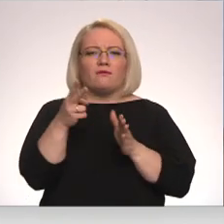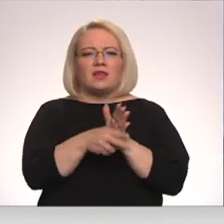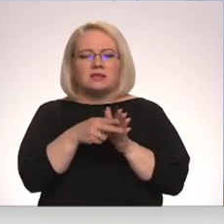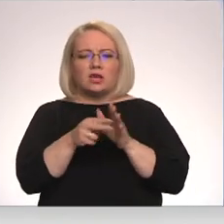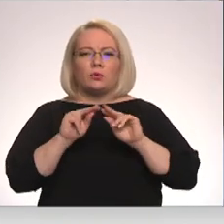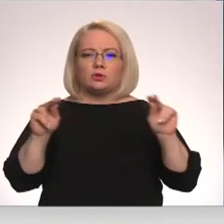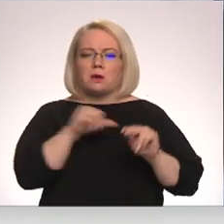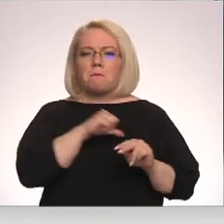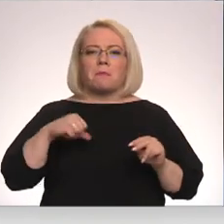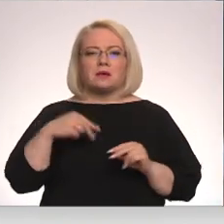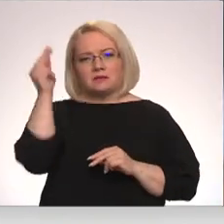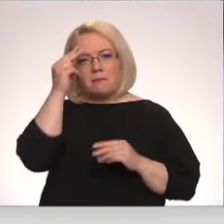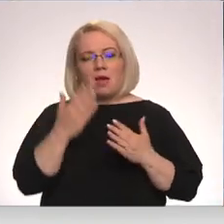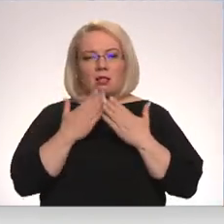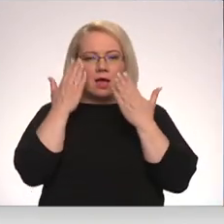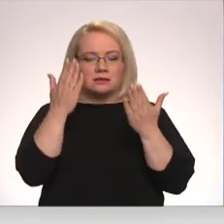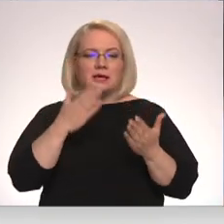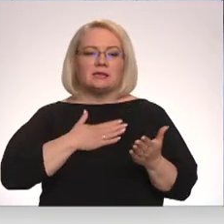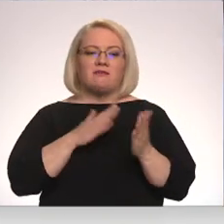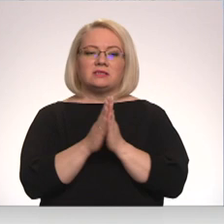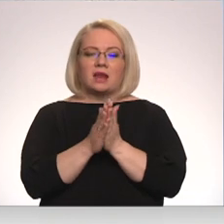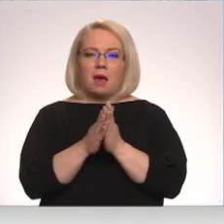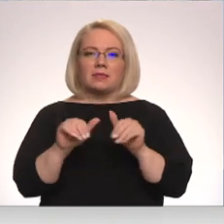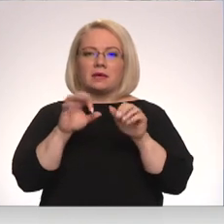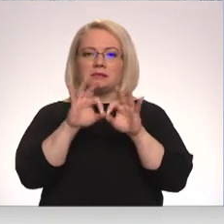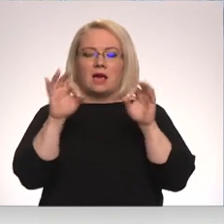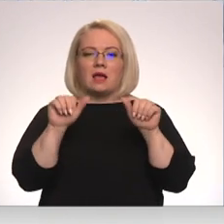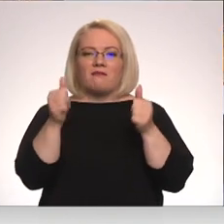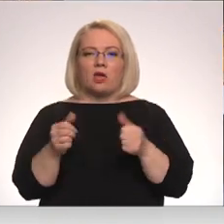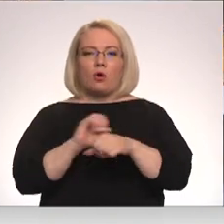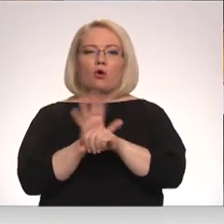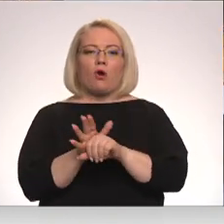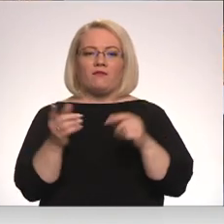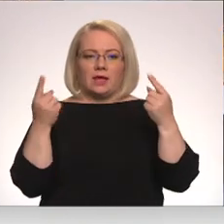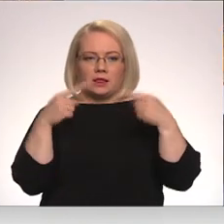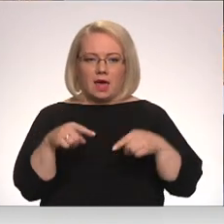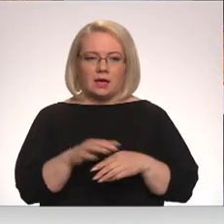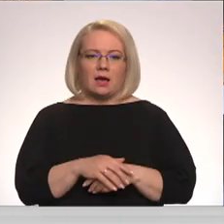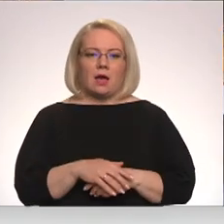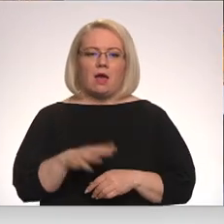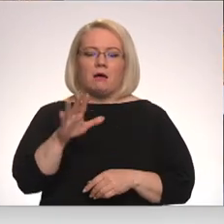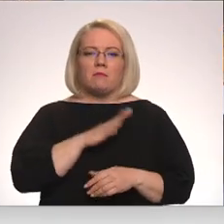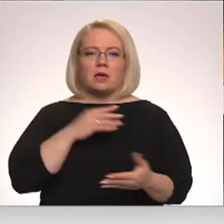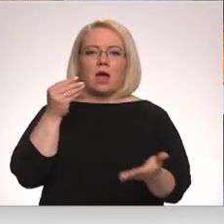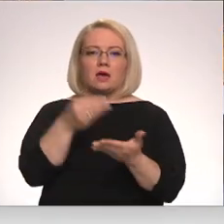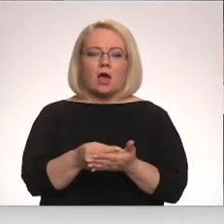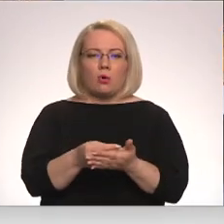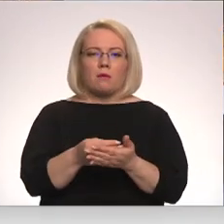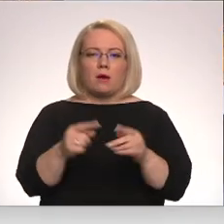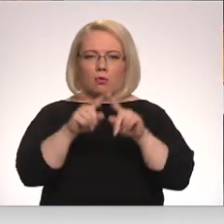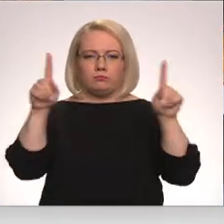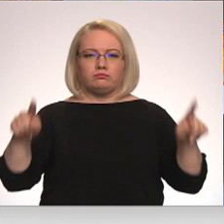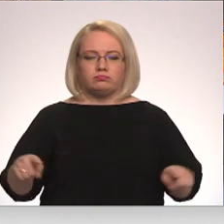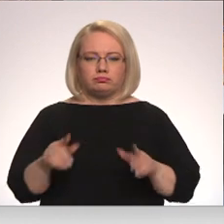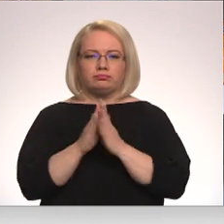iemācījās lasīt. Savas grāmatas veidot viņš sāka pandēmijas laikā. Jau bija jānopērk lielais bloks ar balto papīru, un tad